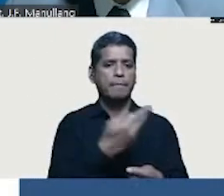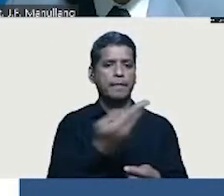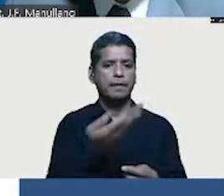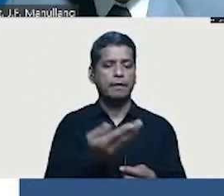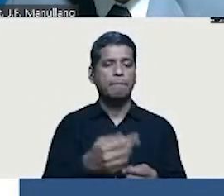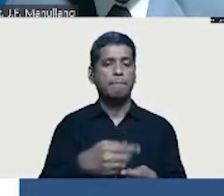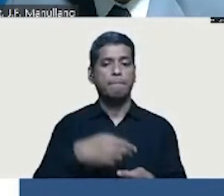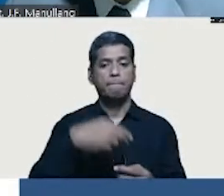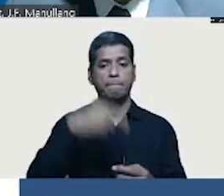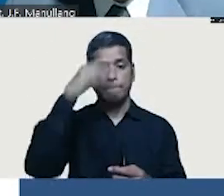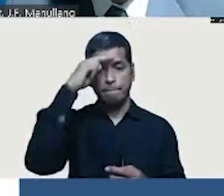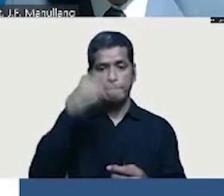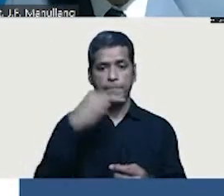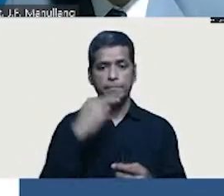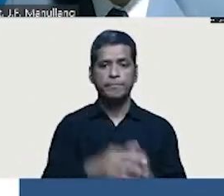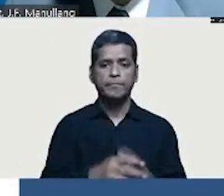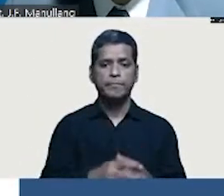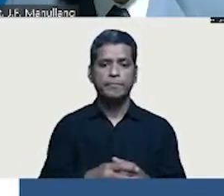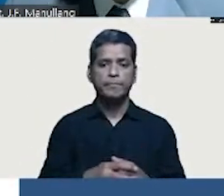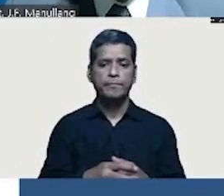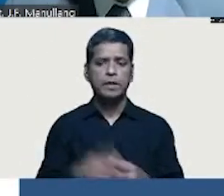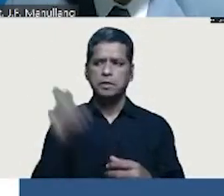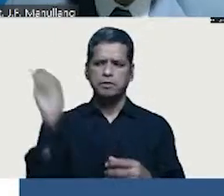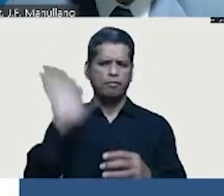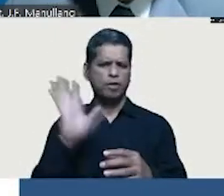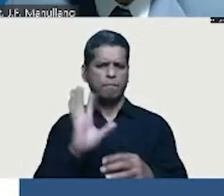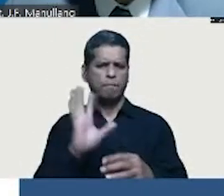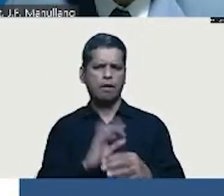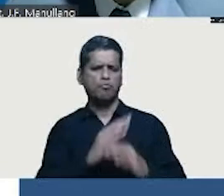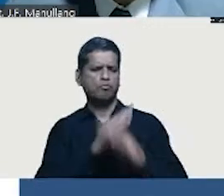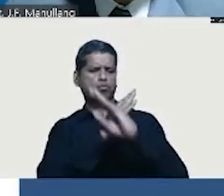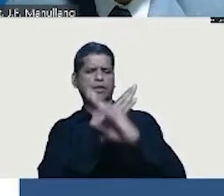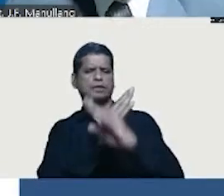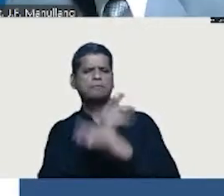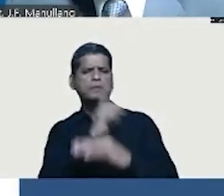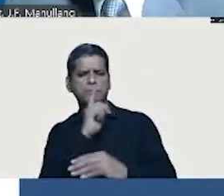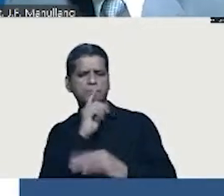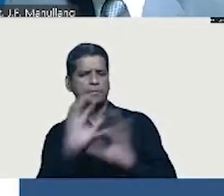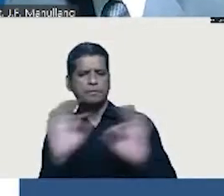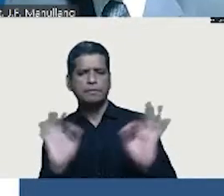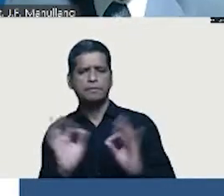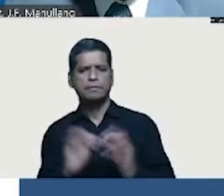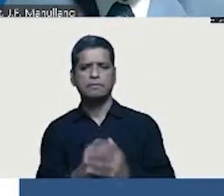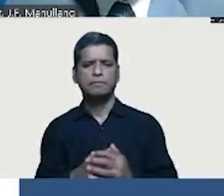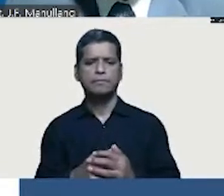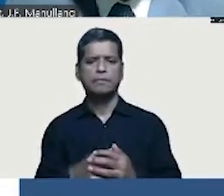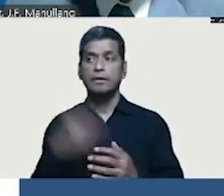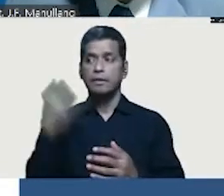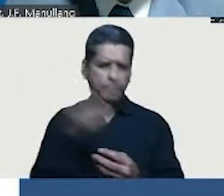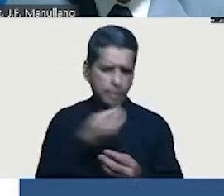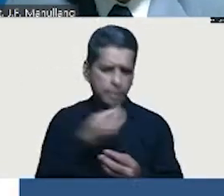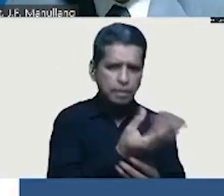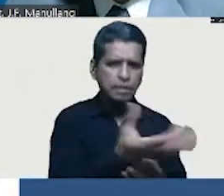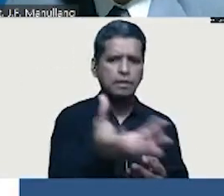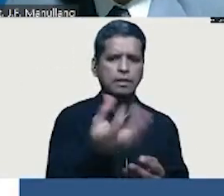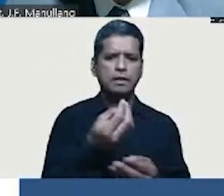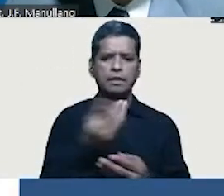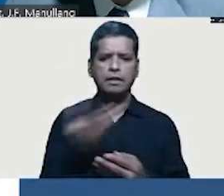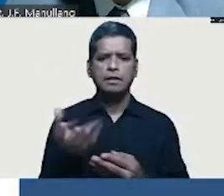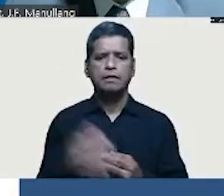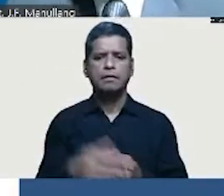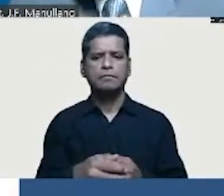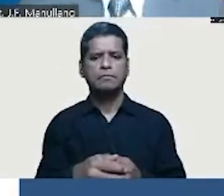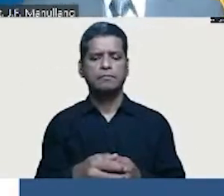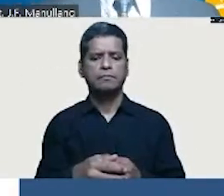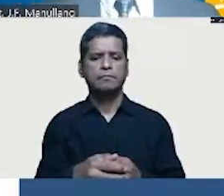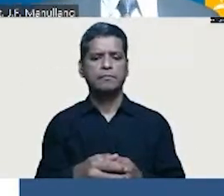dia tidak melakukannya diam-diam ia bertemu bertemu terhitung kepada siapa Diberitahukan kepada mamanya cabang hanya